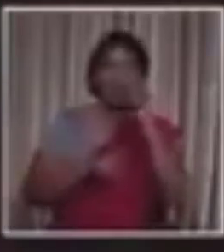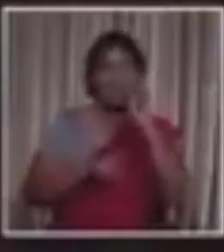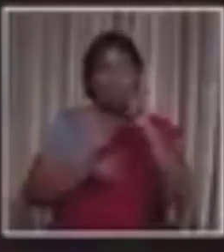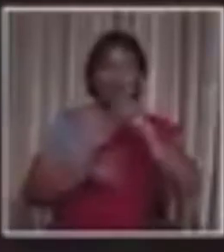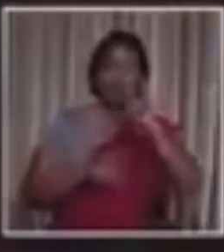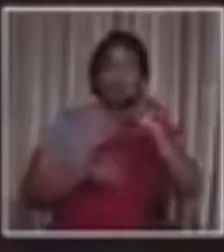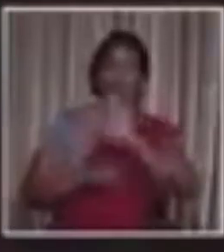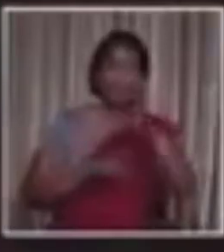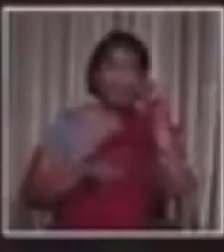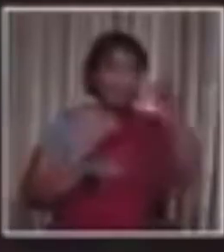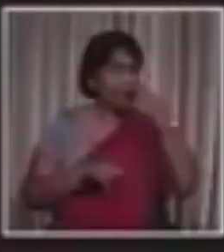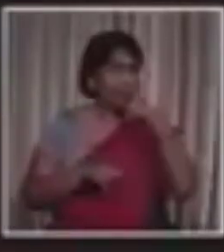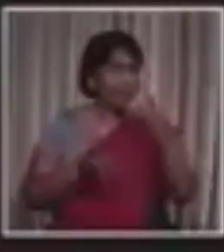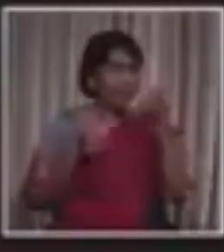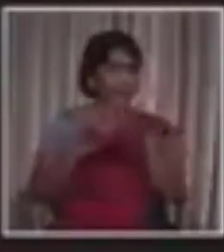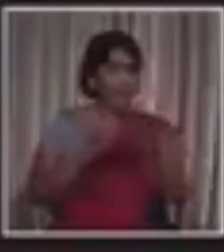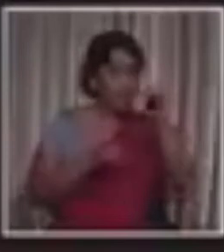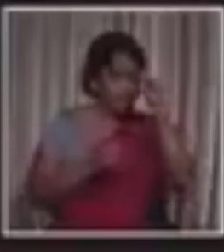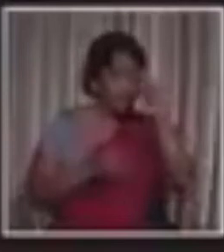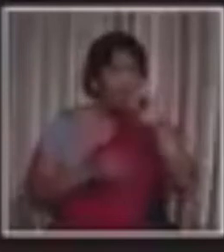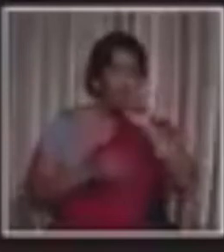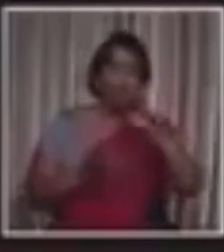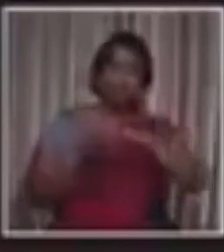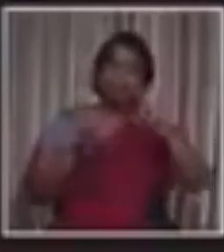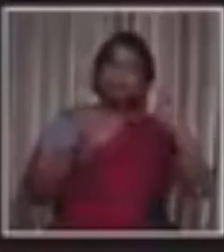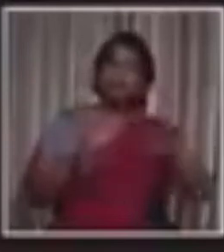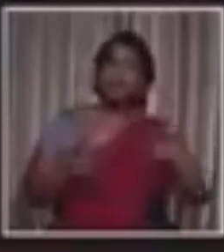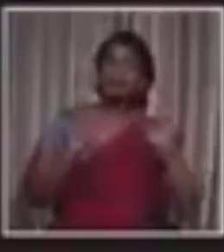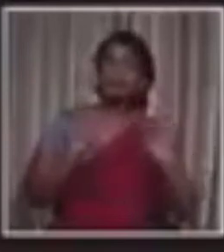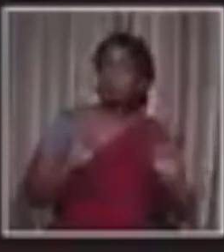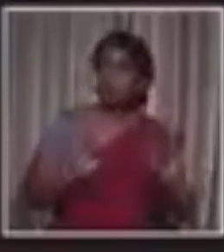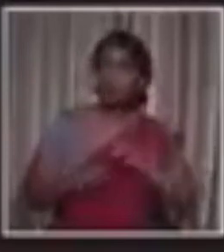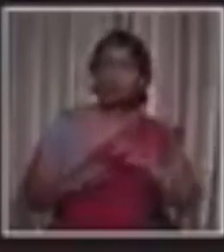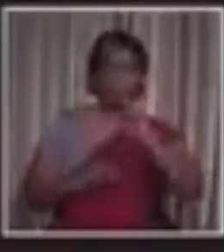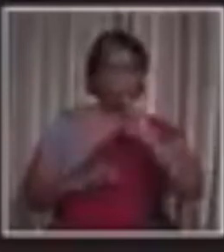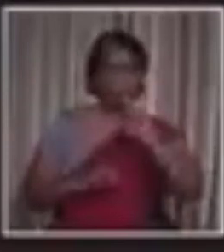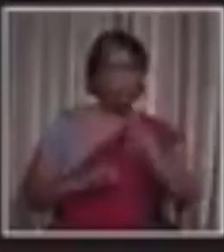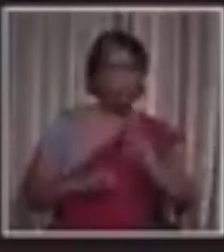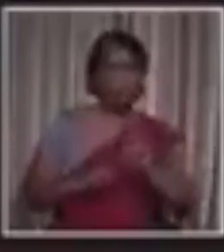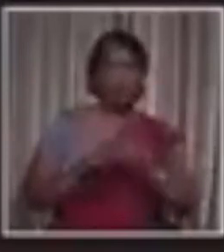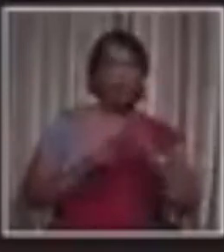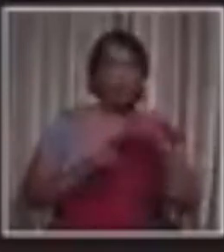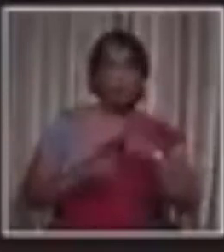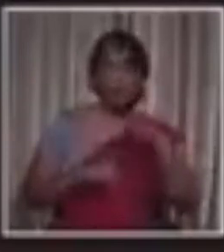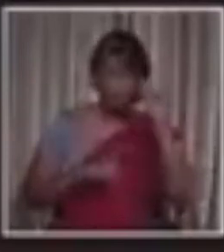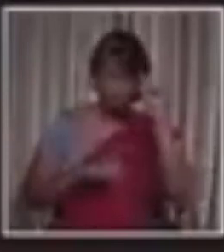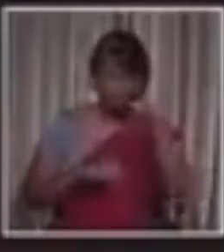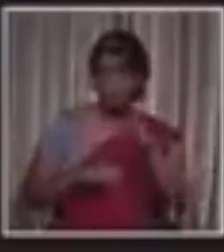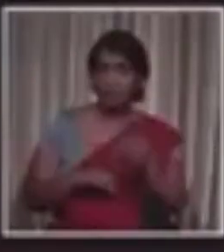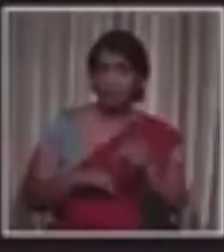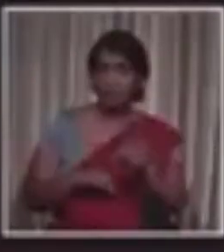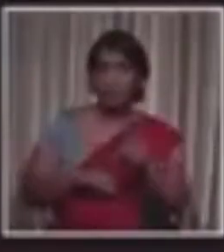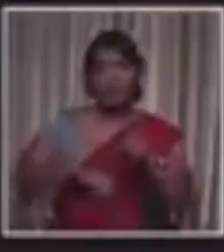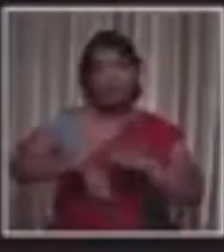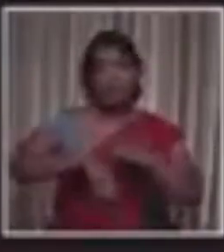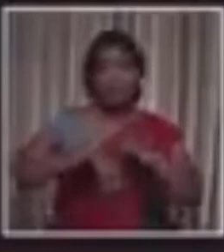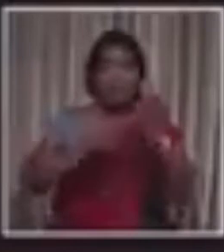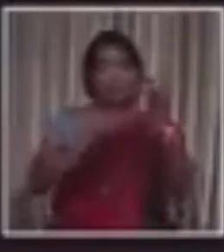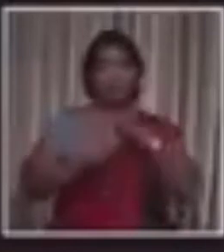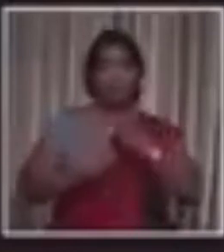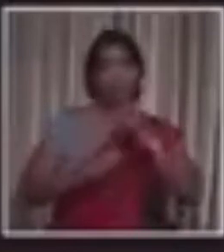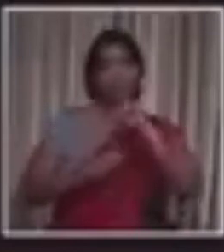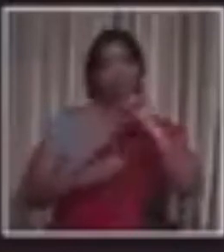ජනාධිපතිතුමාගෙන් ඉල්ලීමක් කරනවා නම් එතුමා ඉල්ලාසෙන්න ලෑස්ති කියලා ඔබතුමා කිව්වා ඊට පස්සේ මම ඔබතුමාට කිව්වා වෙලාව තරම් දෙන්න